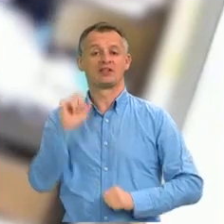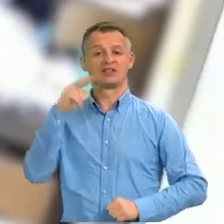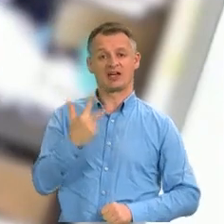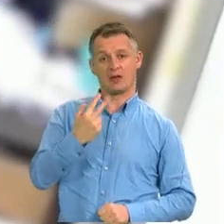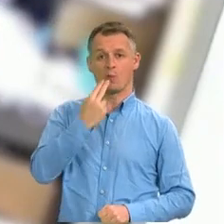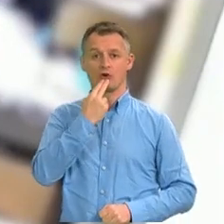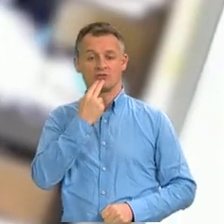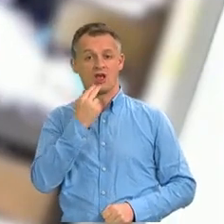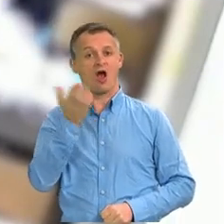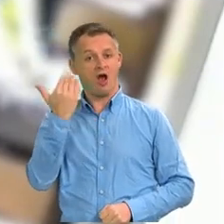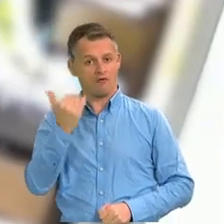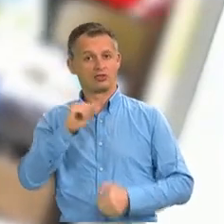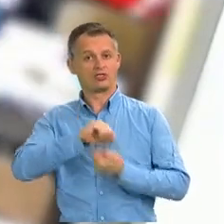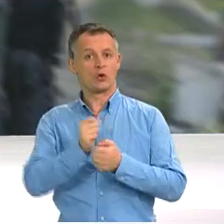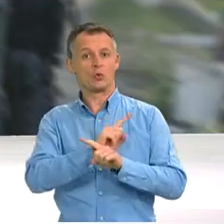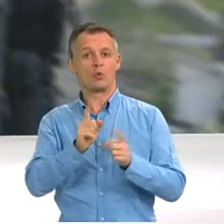fost sau nu adecvat.